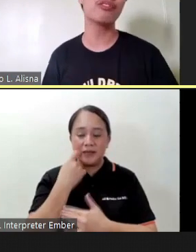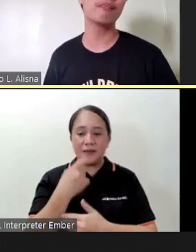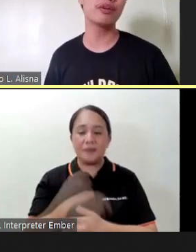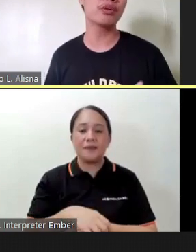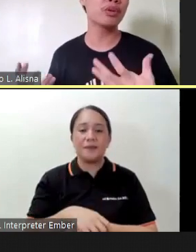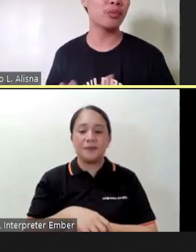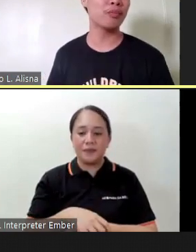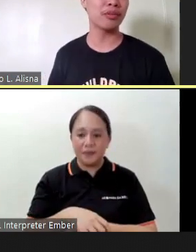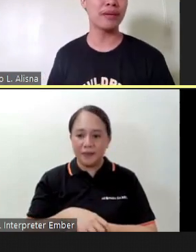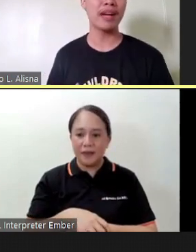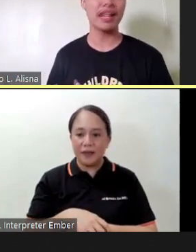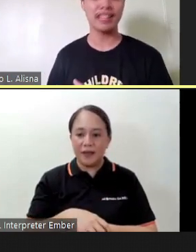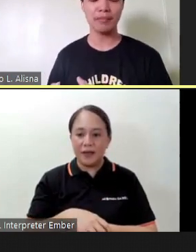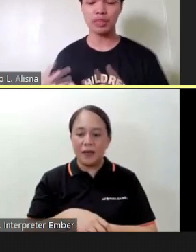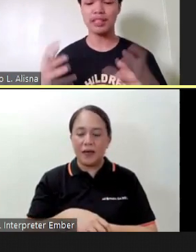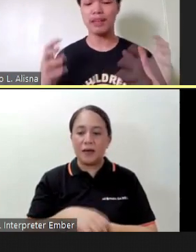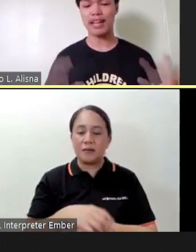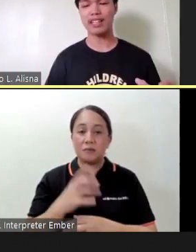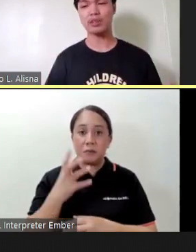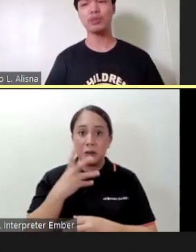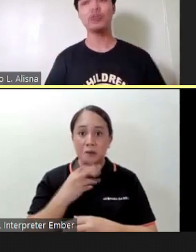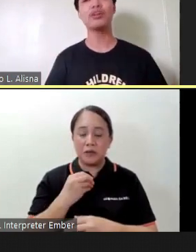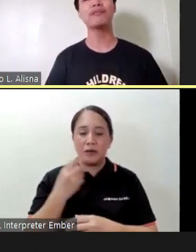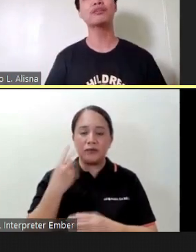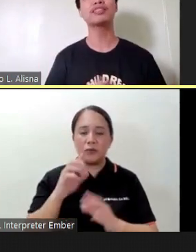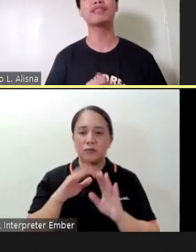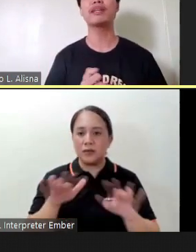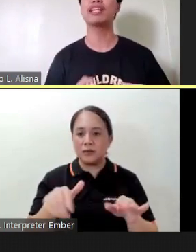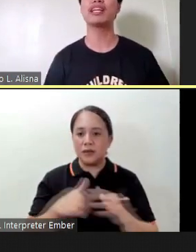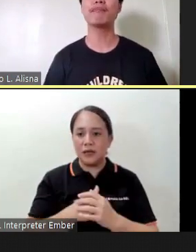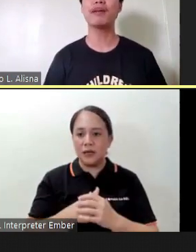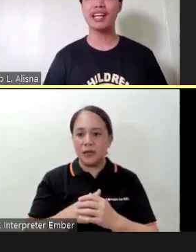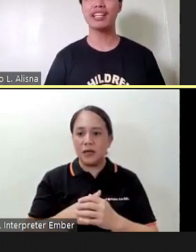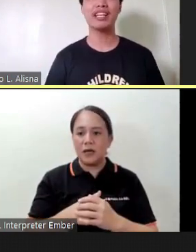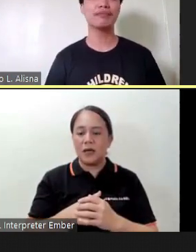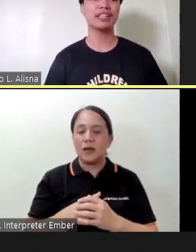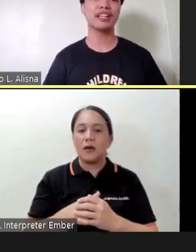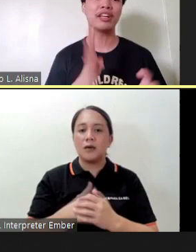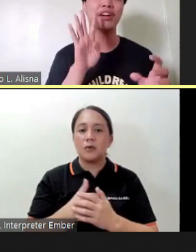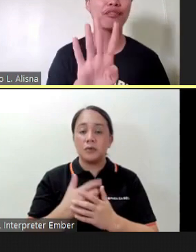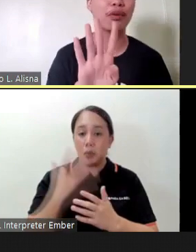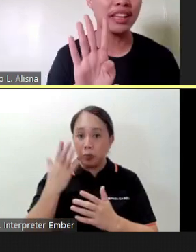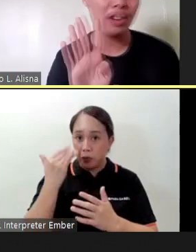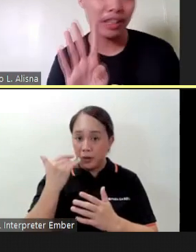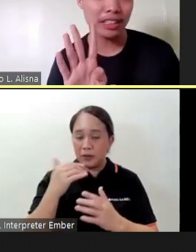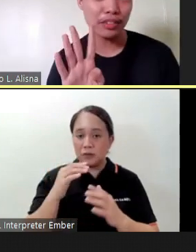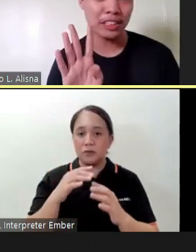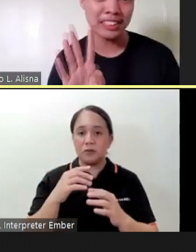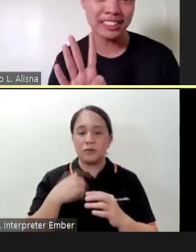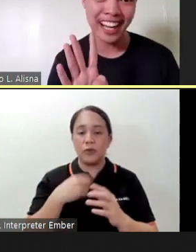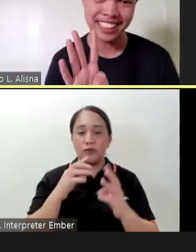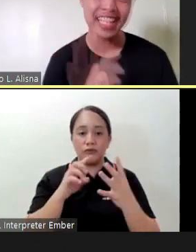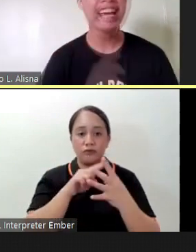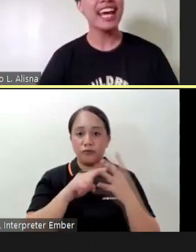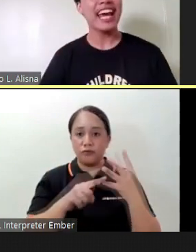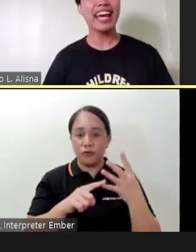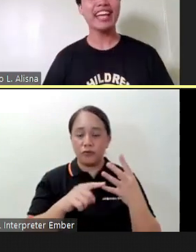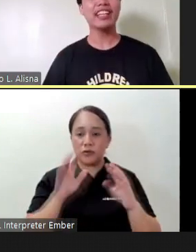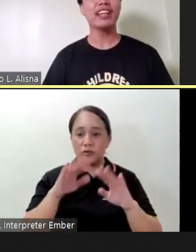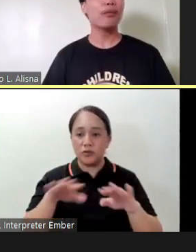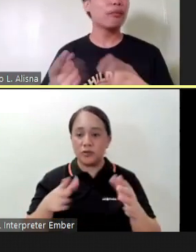sinabi yung row flow napakaganda po siya sa bata so gusto ko sabihin na napakaganda niya especially there are four categories of children's rights